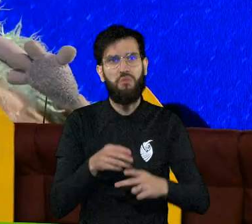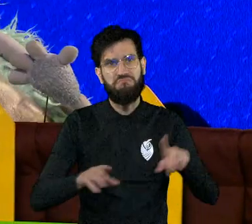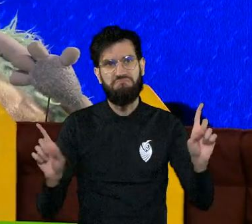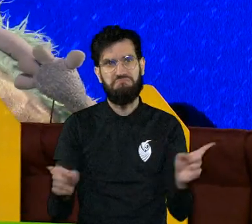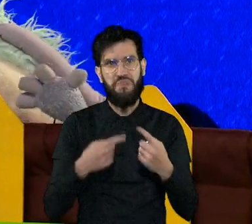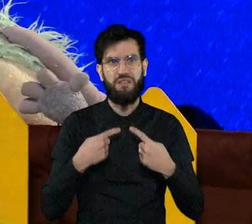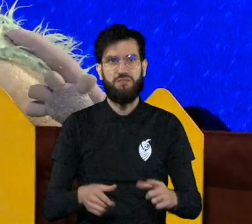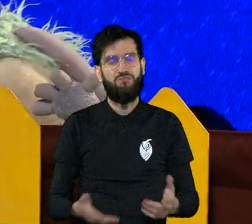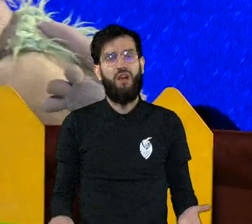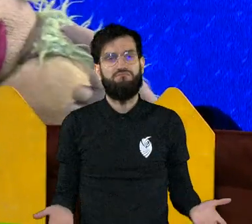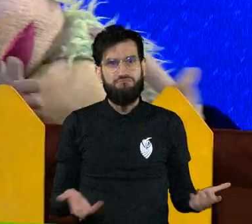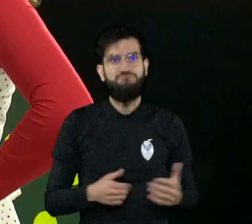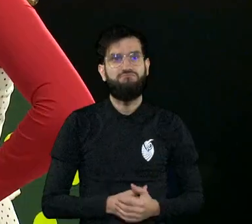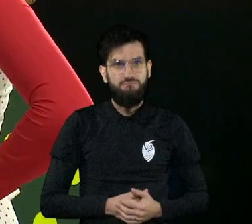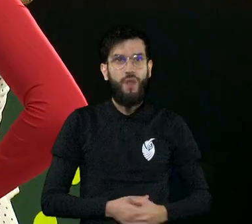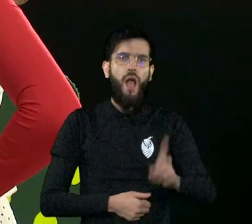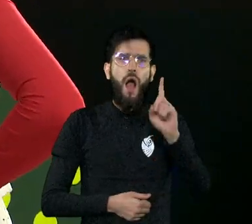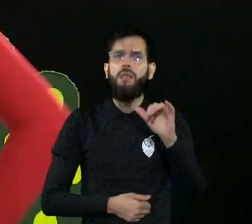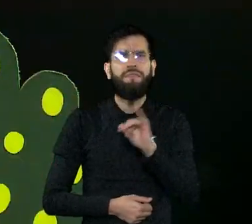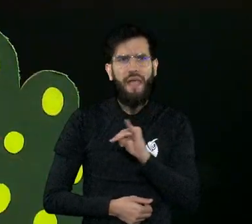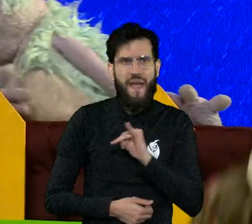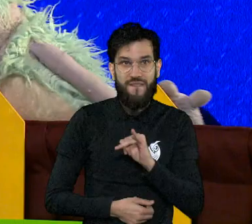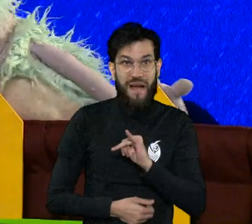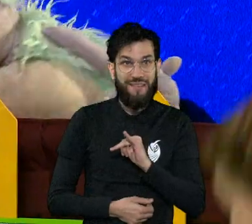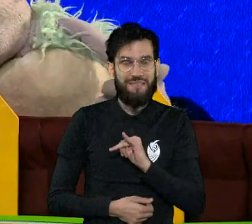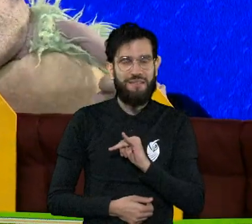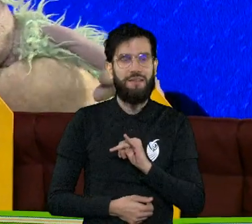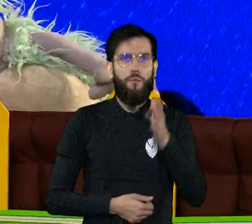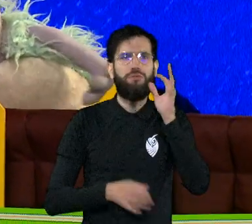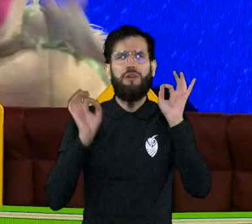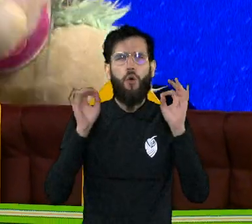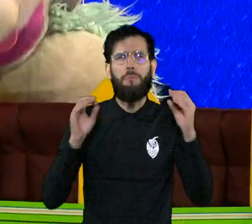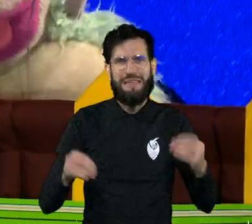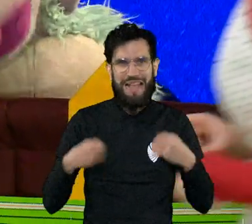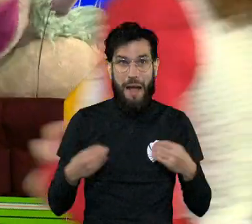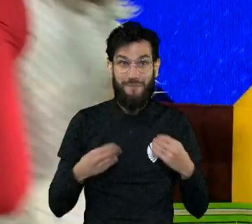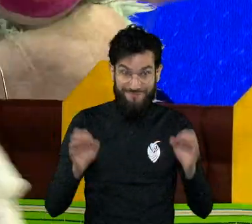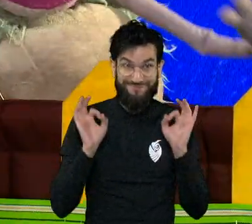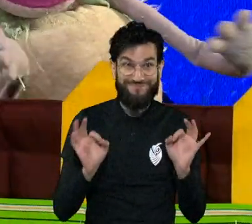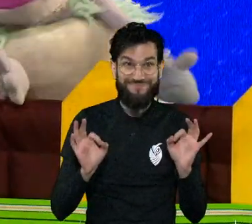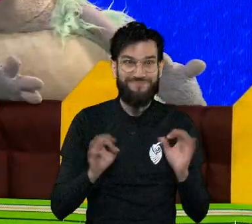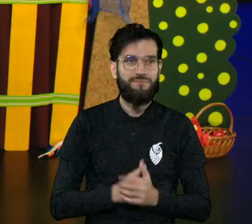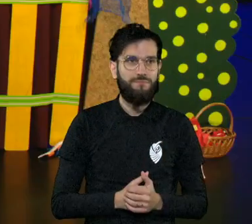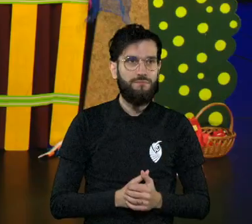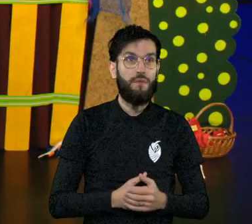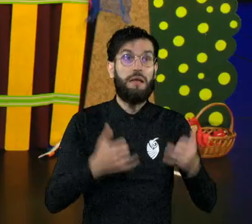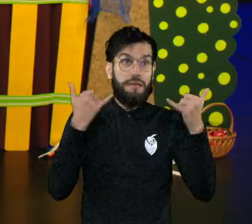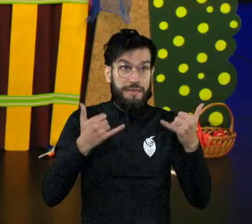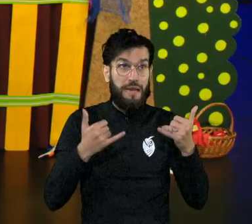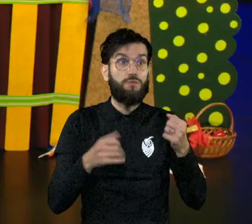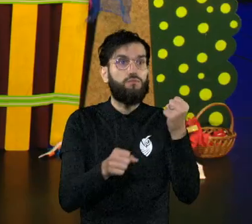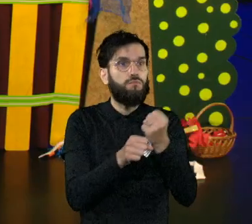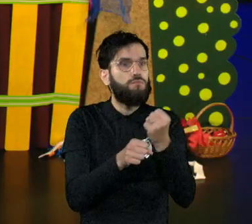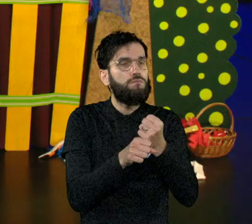pesnička. Ale to nevadí, pretože si ju poriadne užijeme. Tak, zobereme si